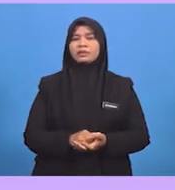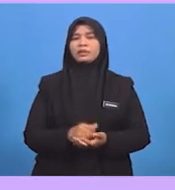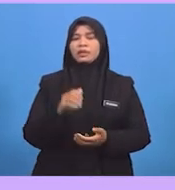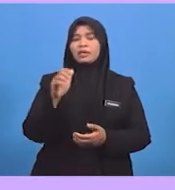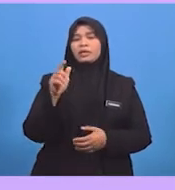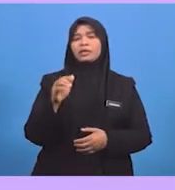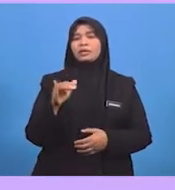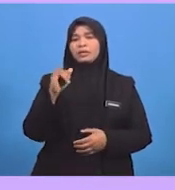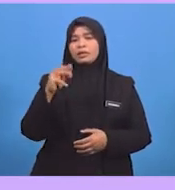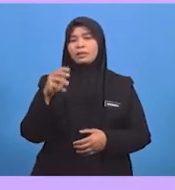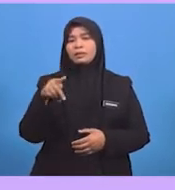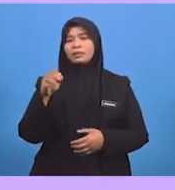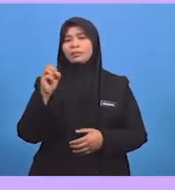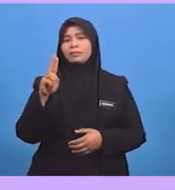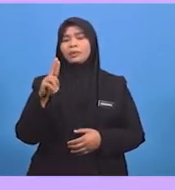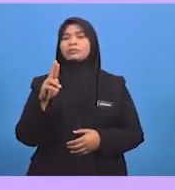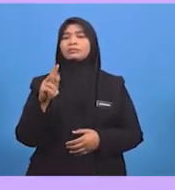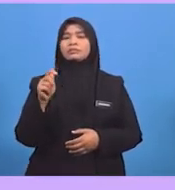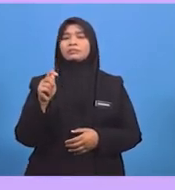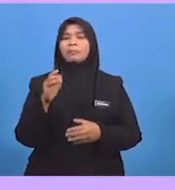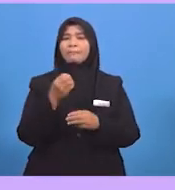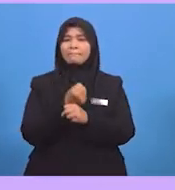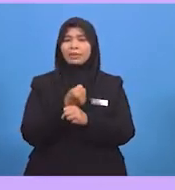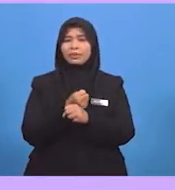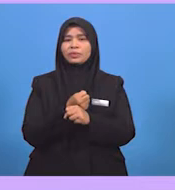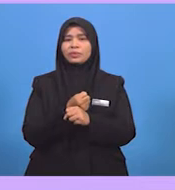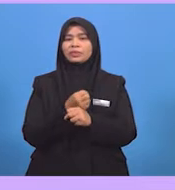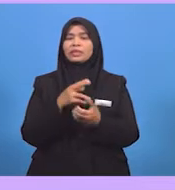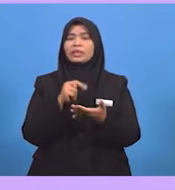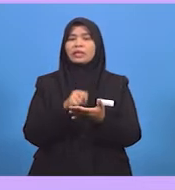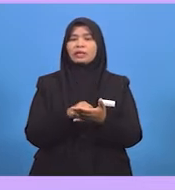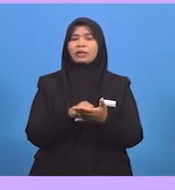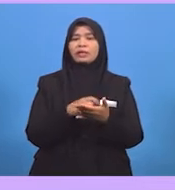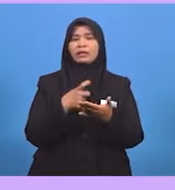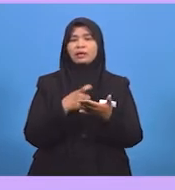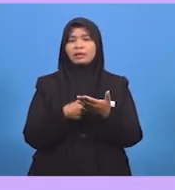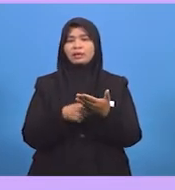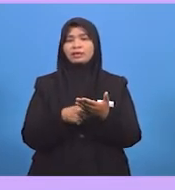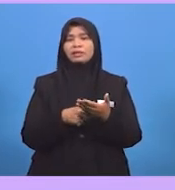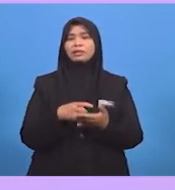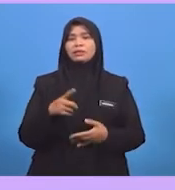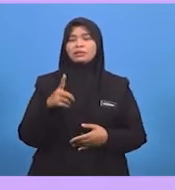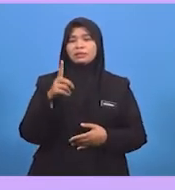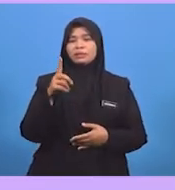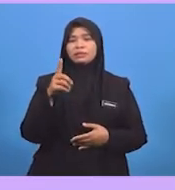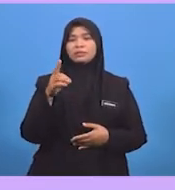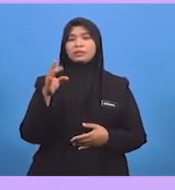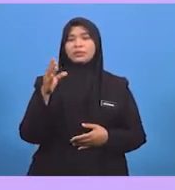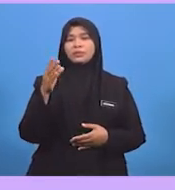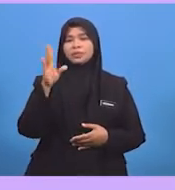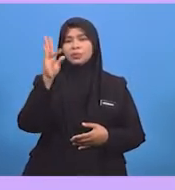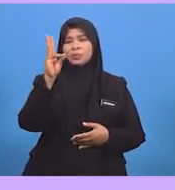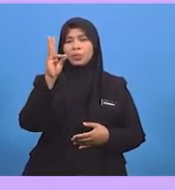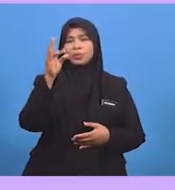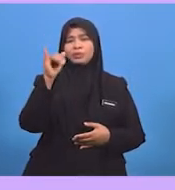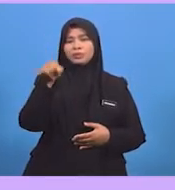Encik Ali mengimport batu granit bernilai CNY 7 juta pada bulan September 2019. Encik